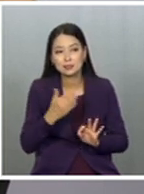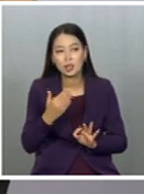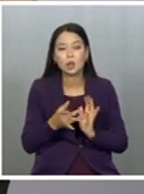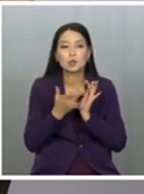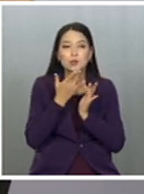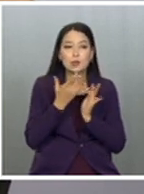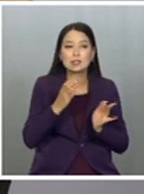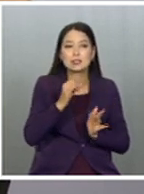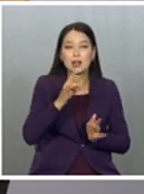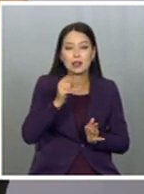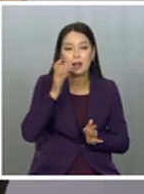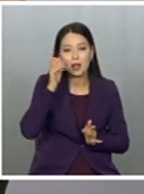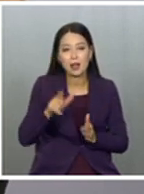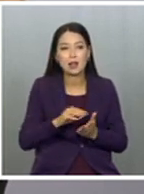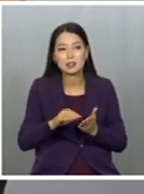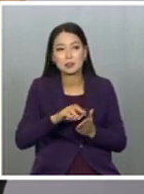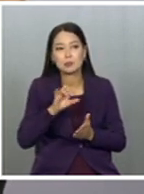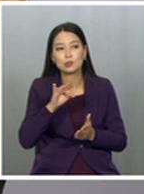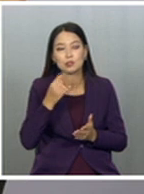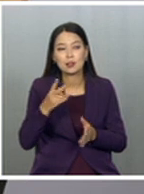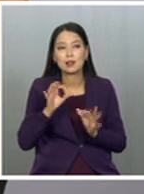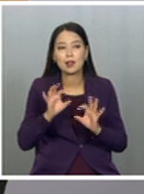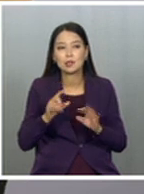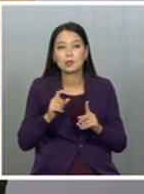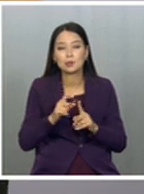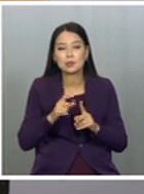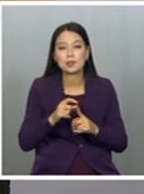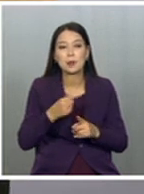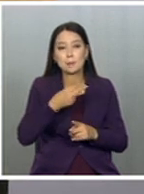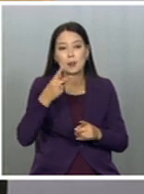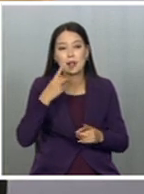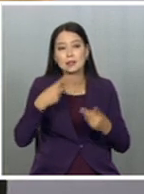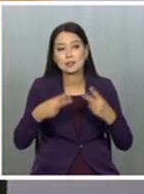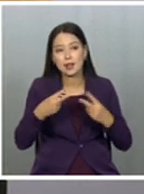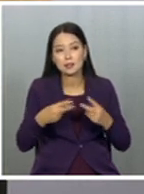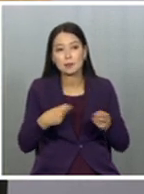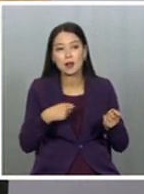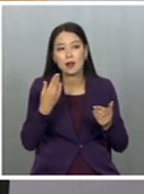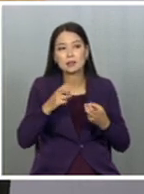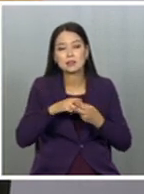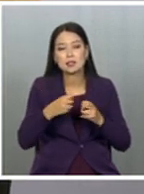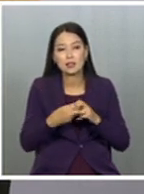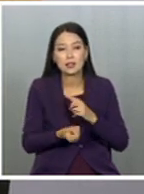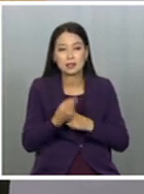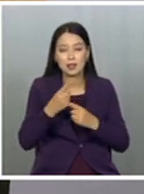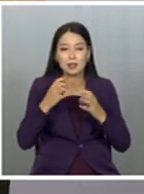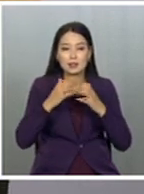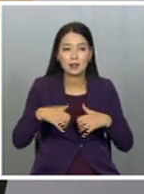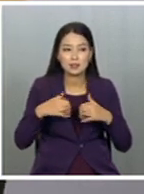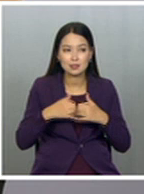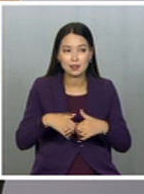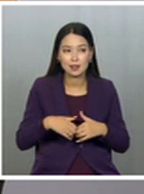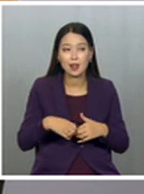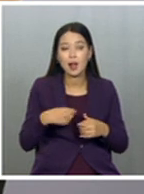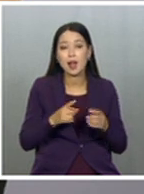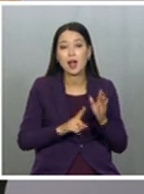Сара ақынның Біржанға айтқан сөздерінің мәнін салыстырып, айтыс шиеленісін талдаңыздар. Айтыс басында